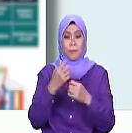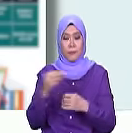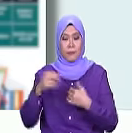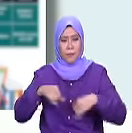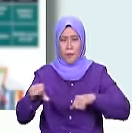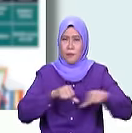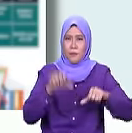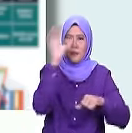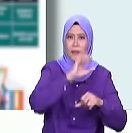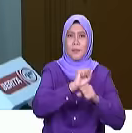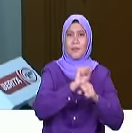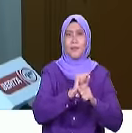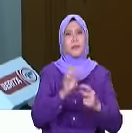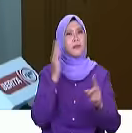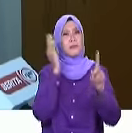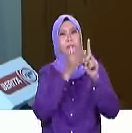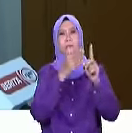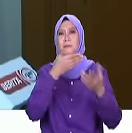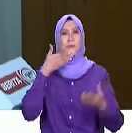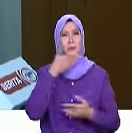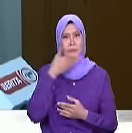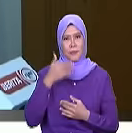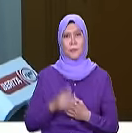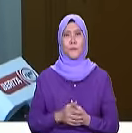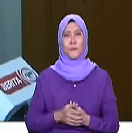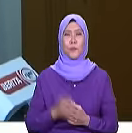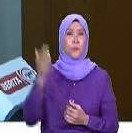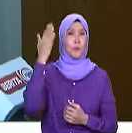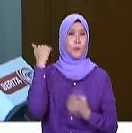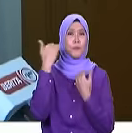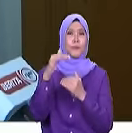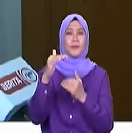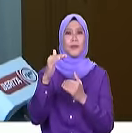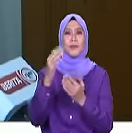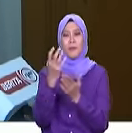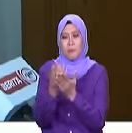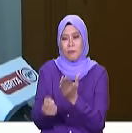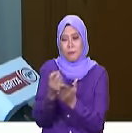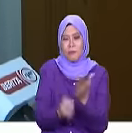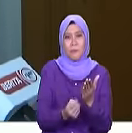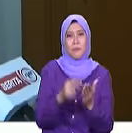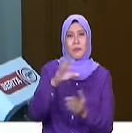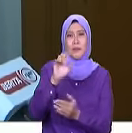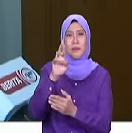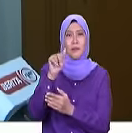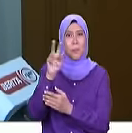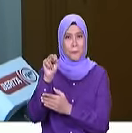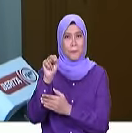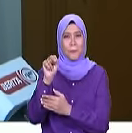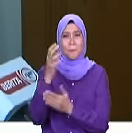pekerjaan terutama belia. Kalau dulu dia terhad kepada pencarum. Tapi mulai Ogos ini